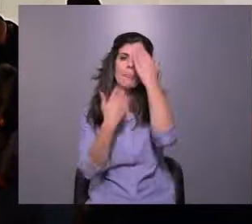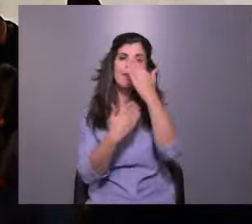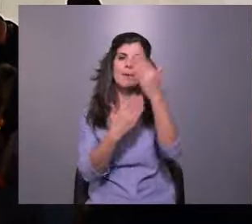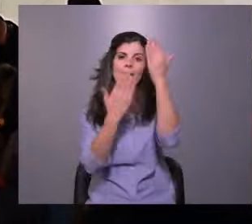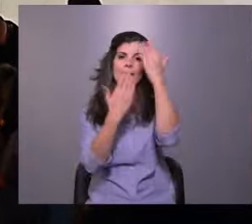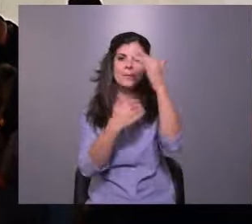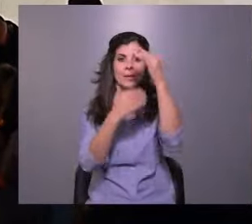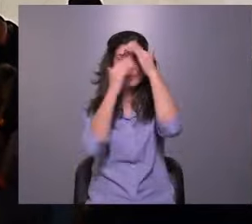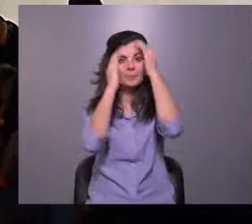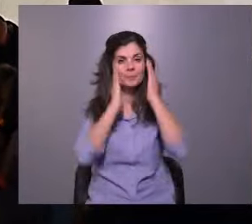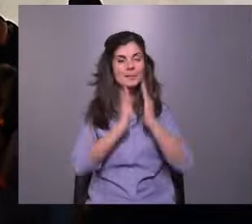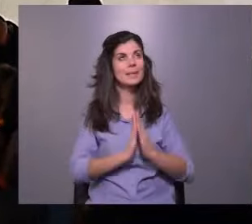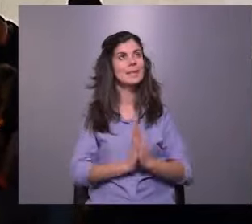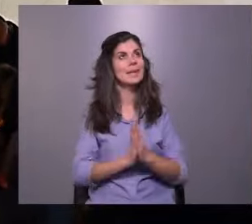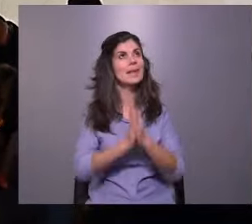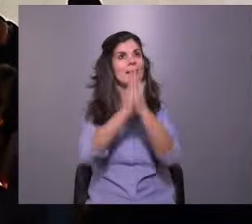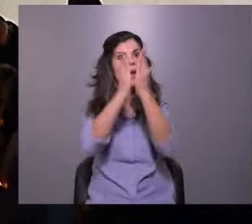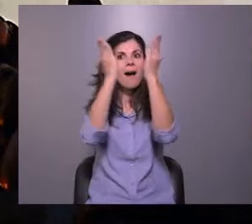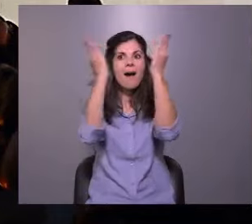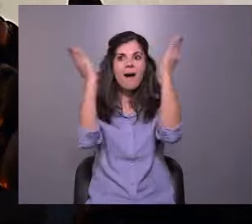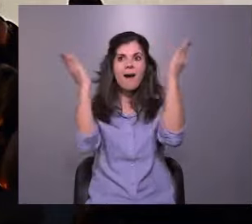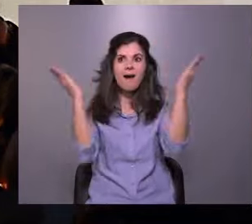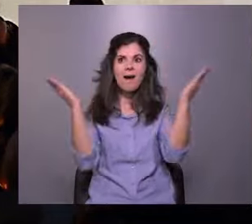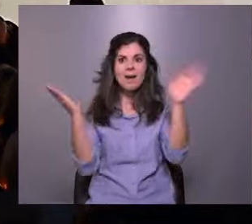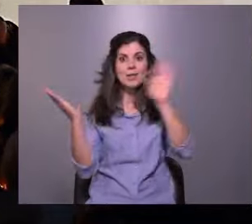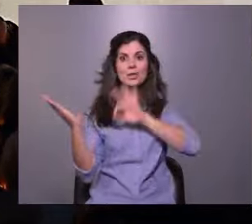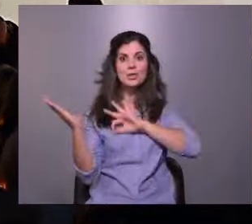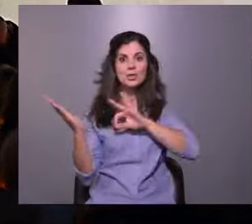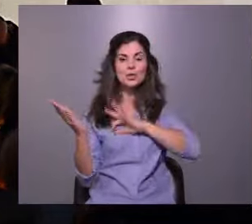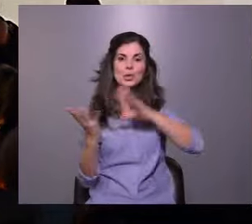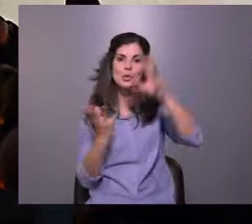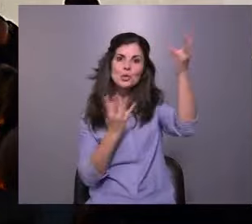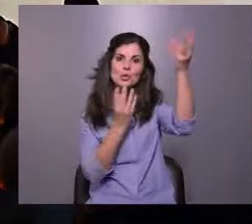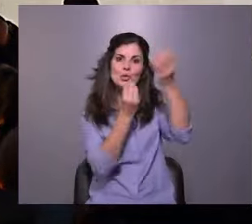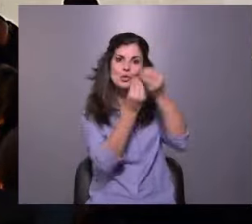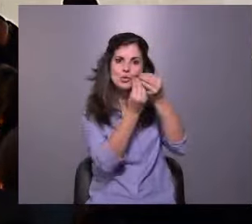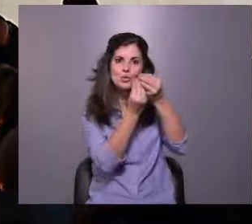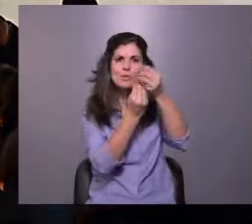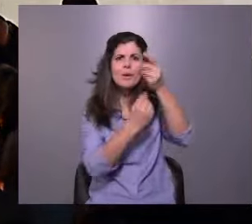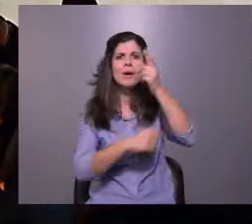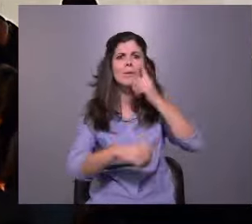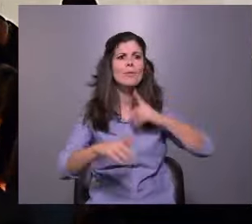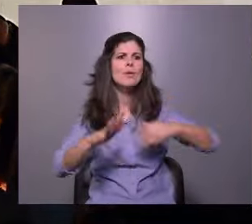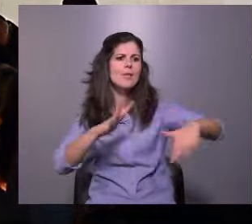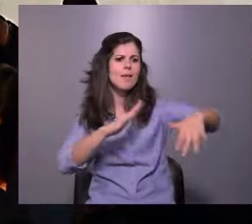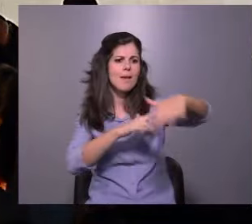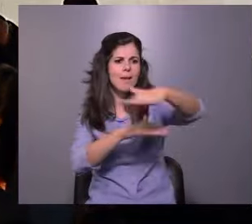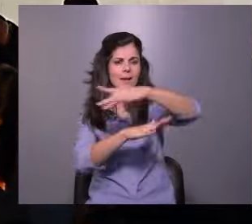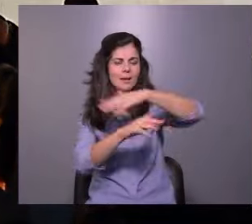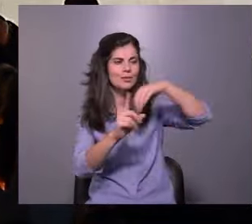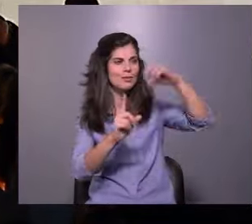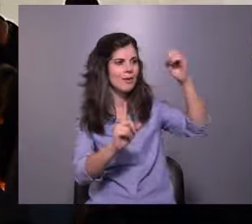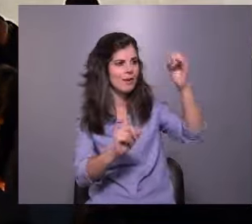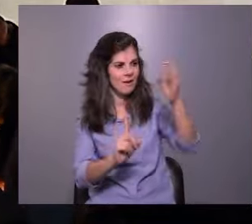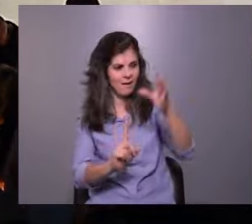und gebenedeit ist die Frucht deines Leibes, Jesus.